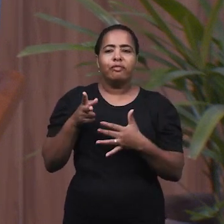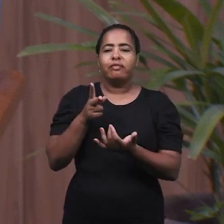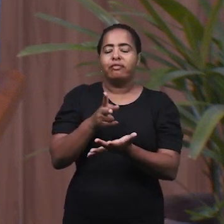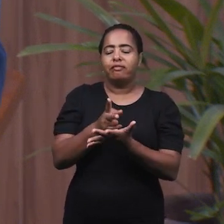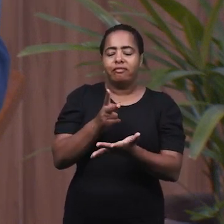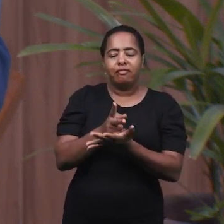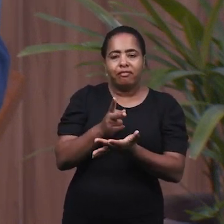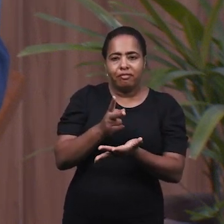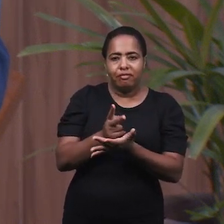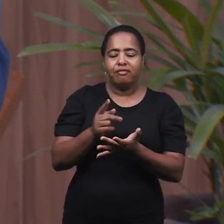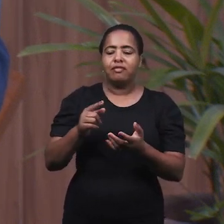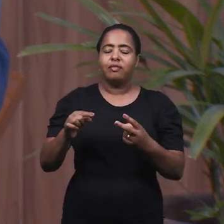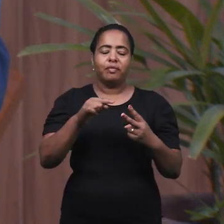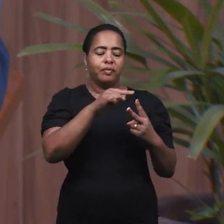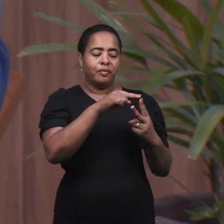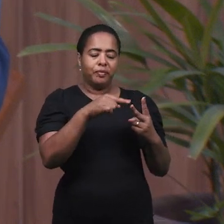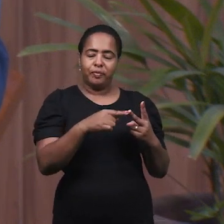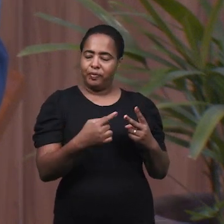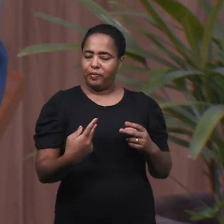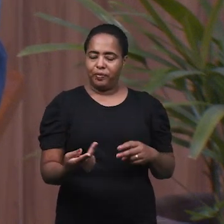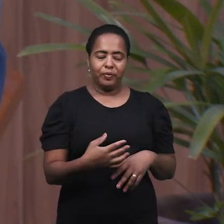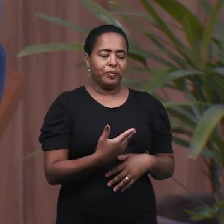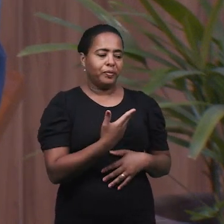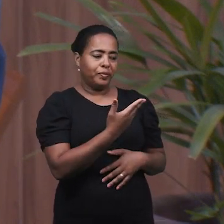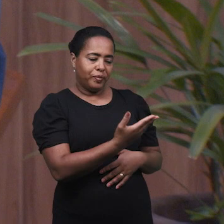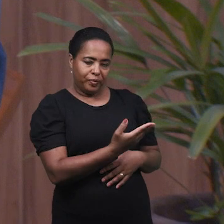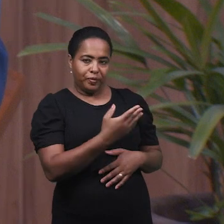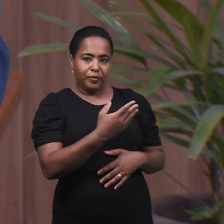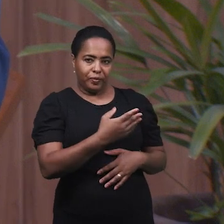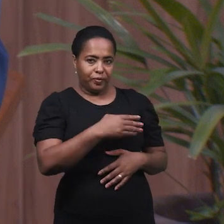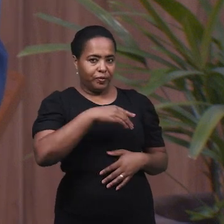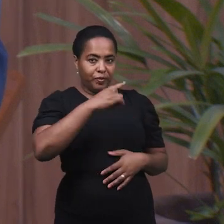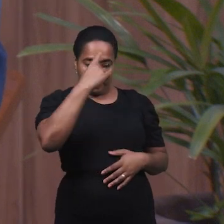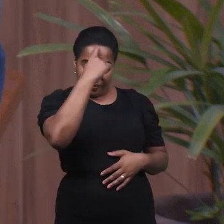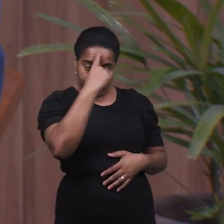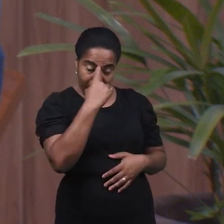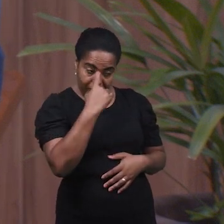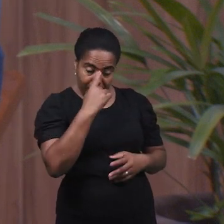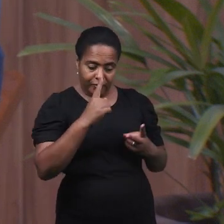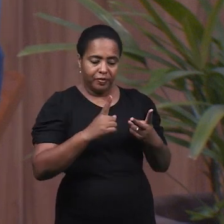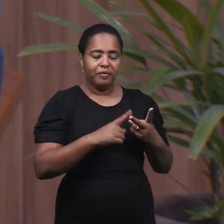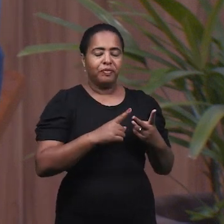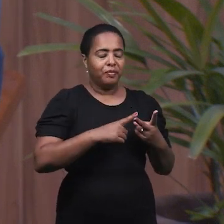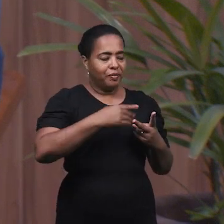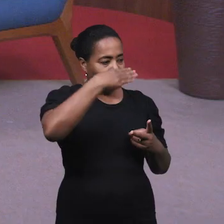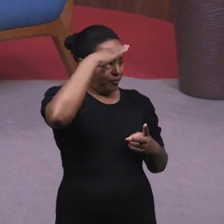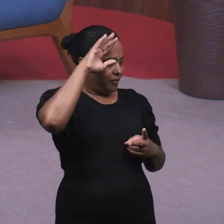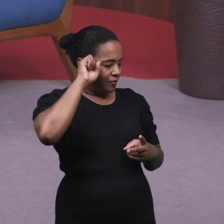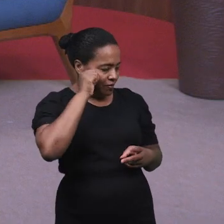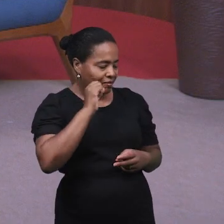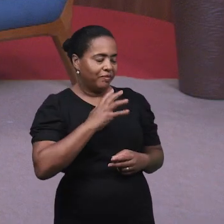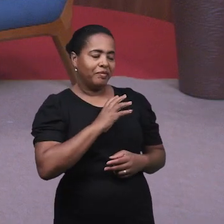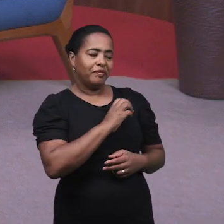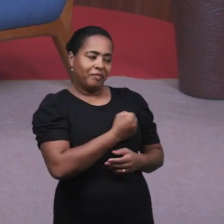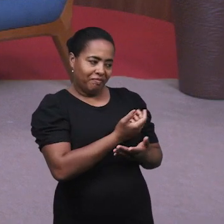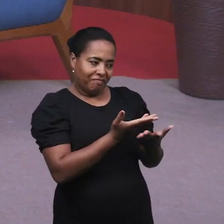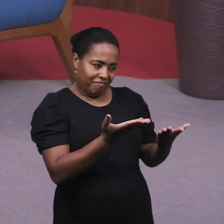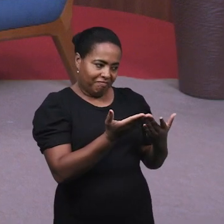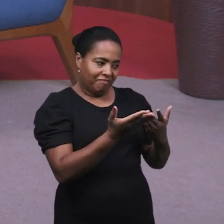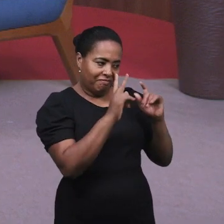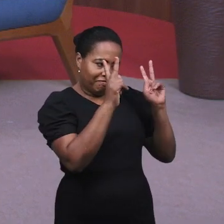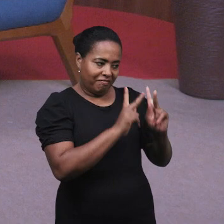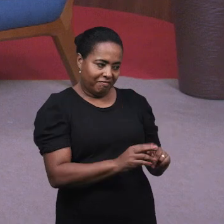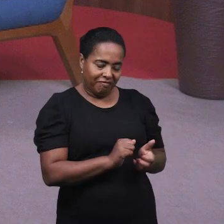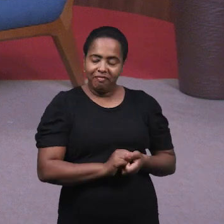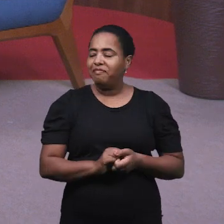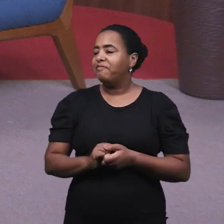conversation. Et cette conversation est toujours faite avec deux pasteurs qui sont avec moi, le pasteur Daniel Moreira et le pasteur Sérgio Souza. Bien-aimé,